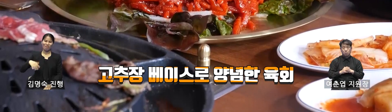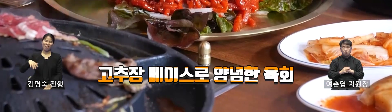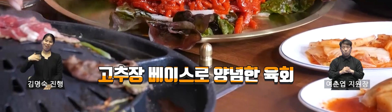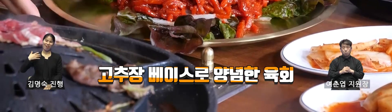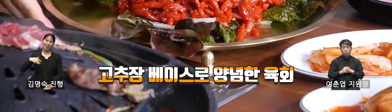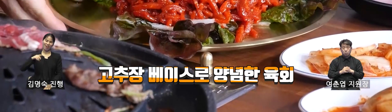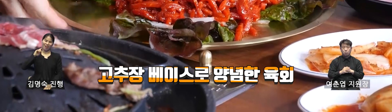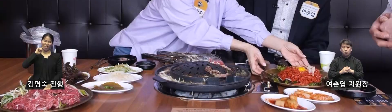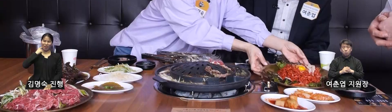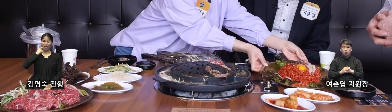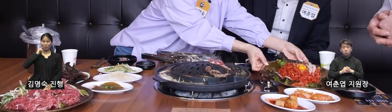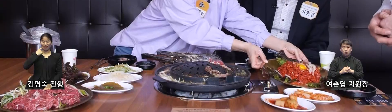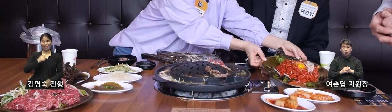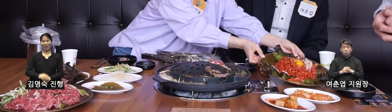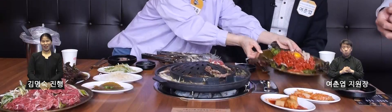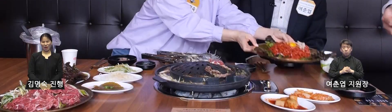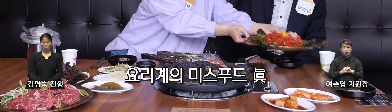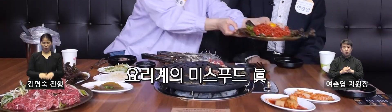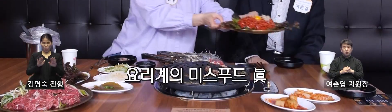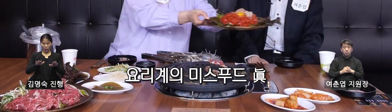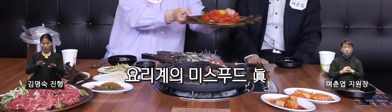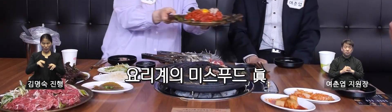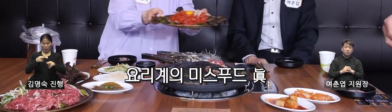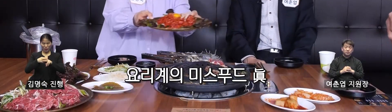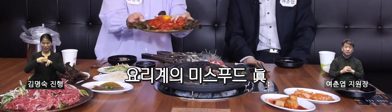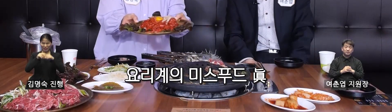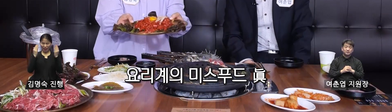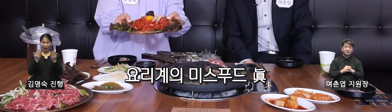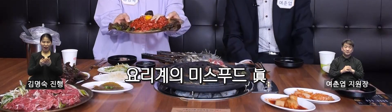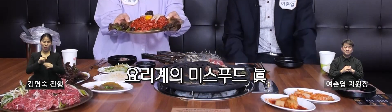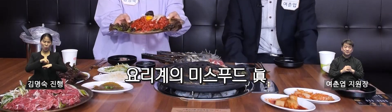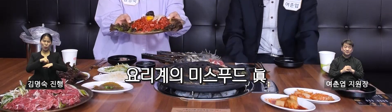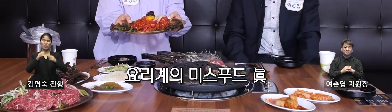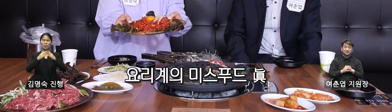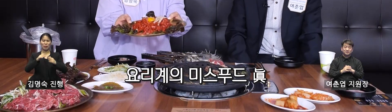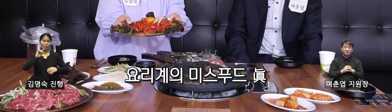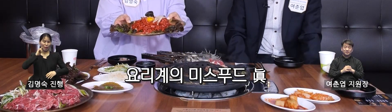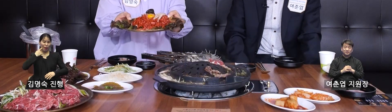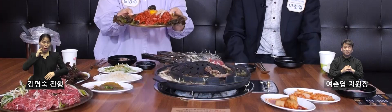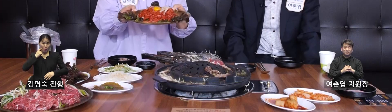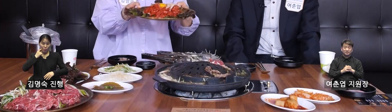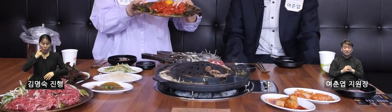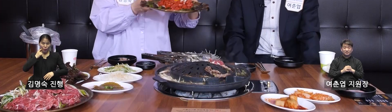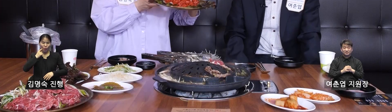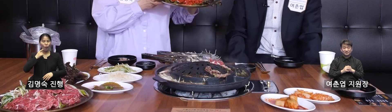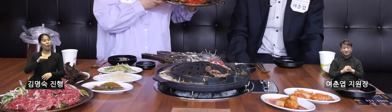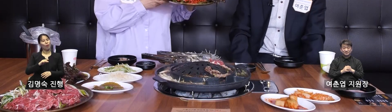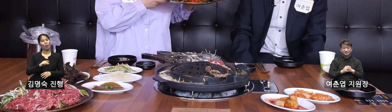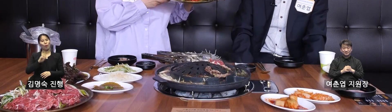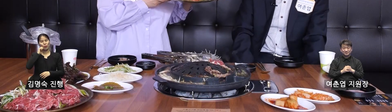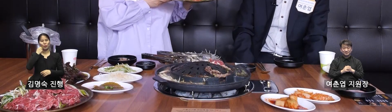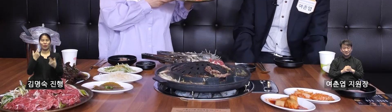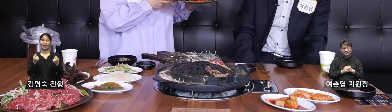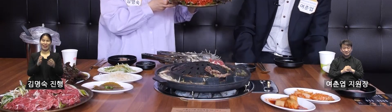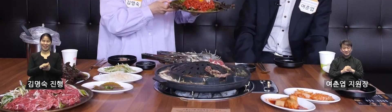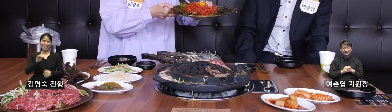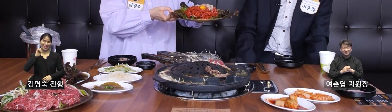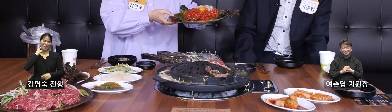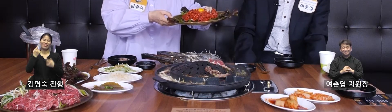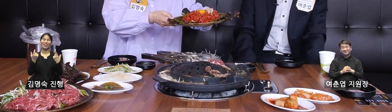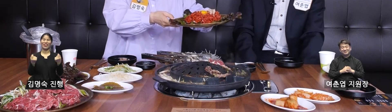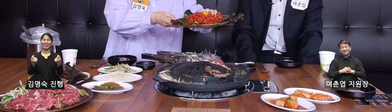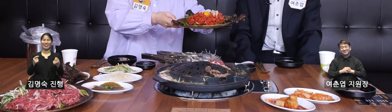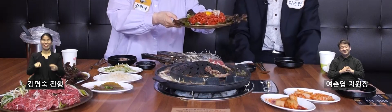예쁘다. 오늘 왜 이렇게 다 예쁘죠? 이 고깃집에서 이렇게 예쁜 게 나오기가 쉽지 않은데. 예쁘죠?